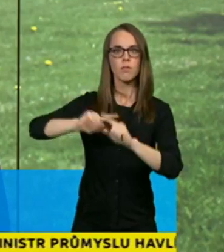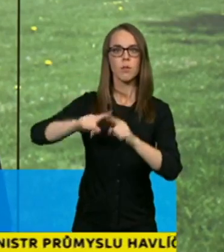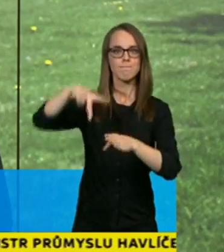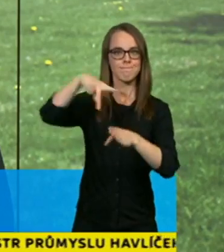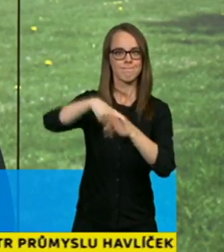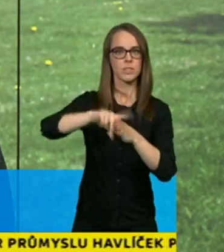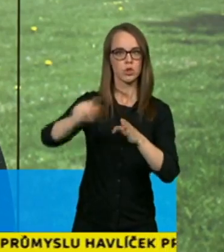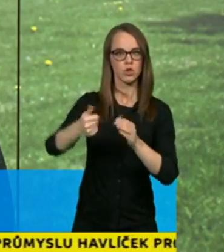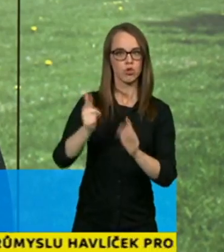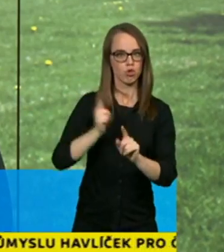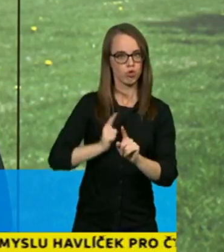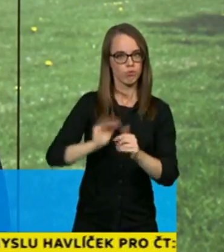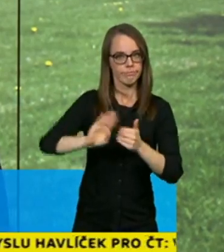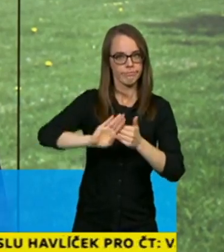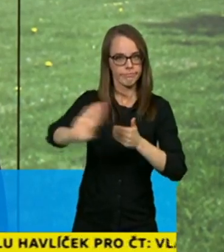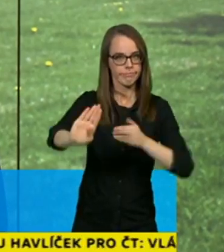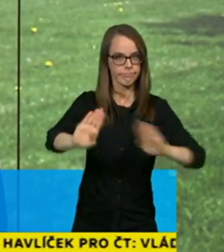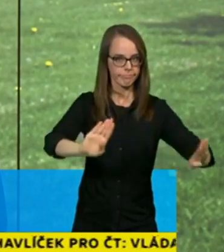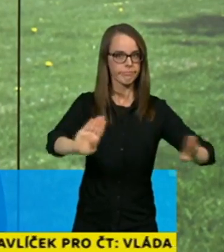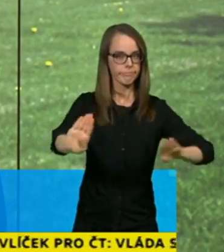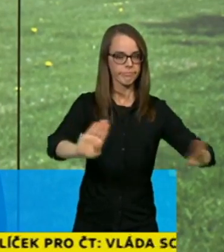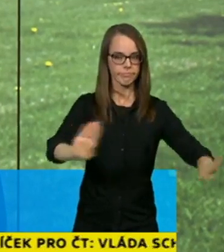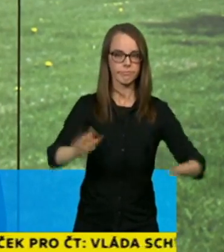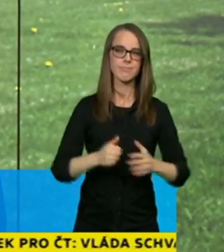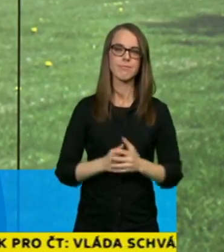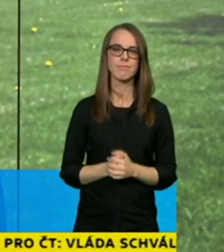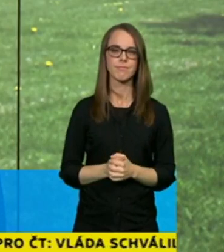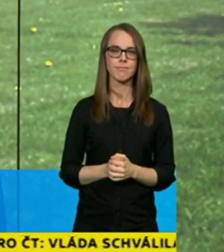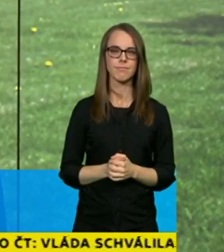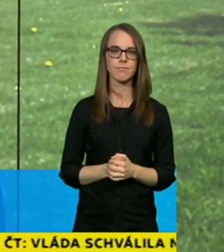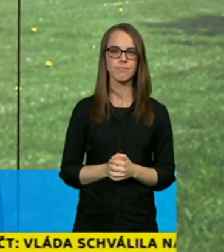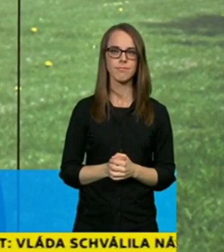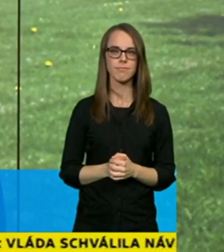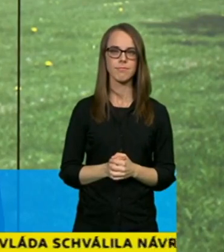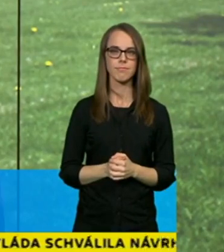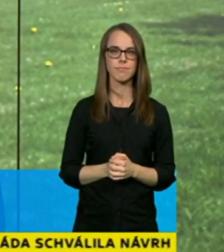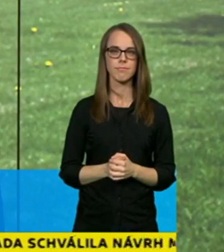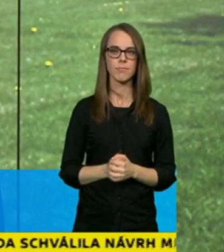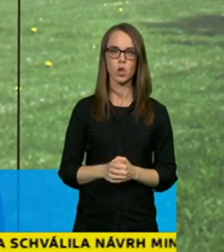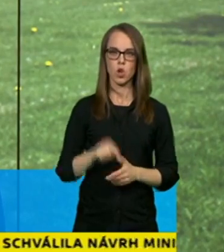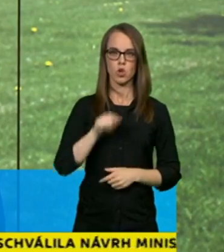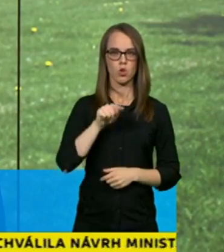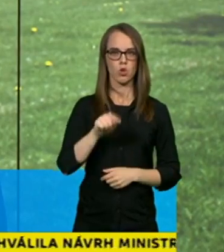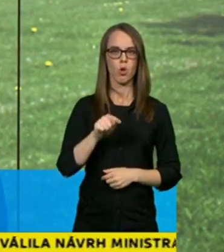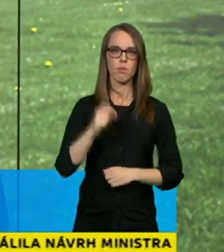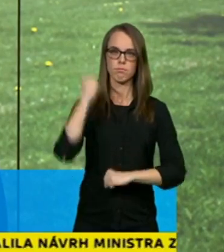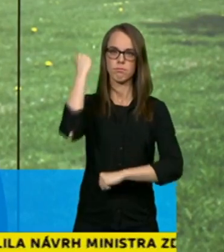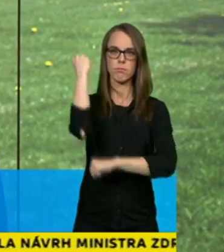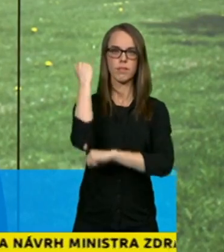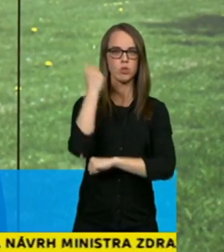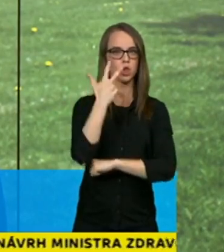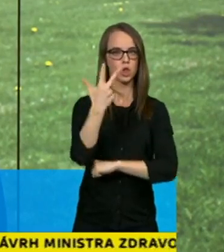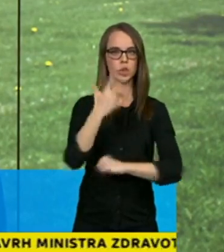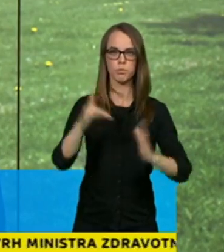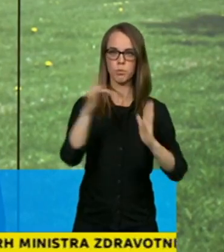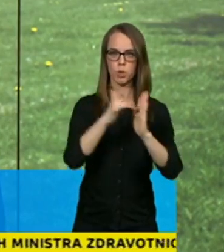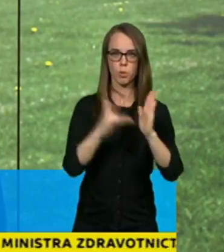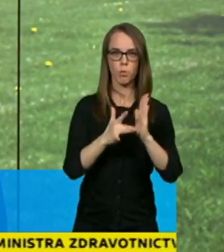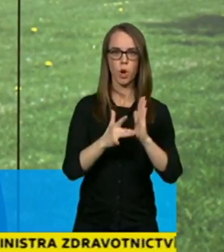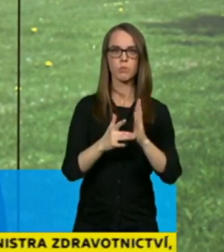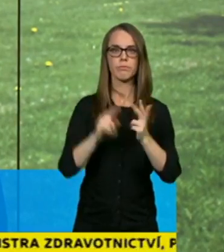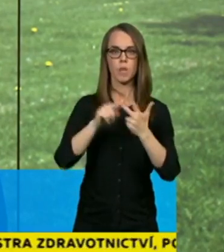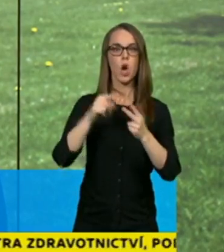pro masivní investice. Takže to bych řekla, že byl ten zásadní zákon. Chci poznamenat, že vláda ho, tuto